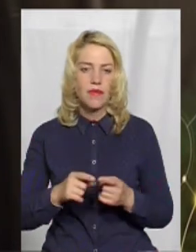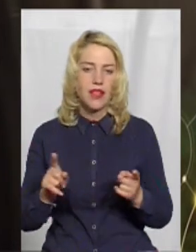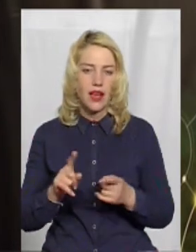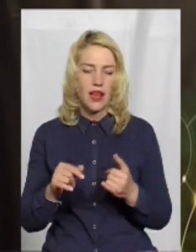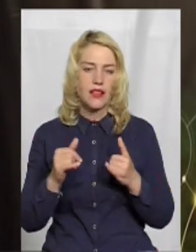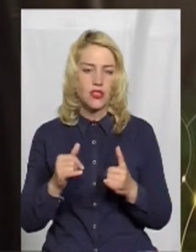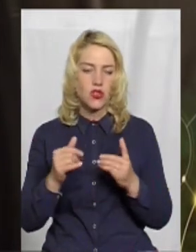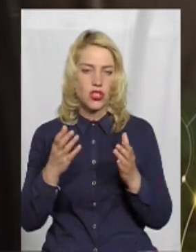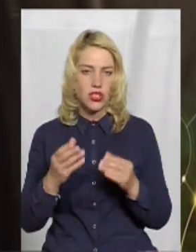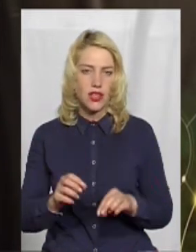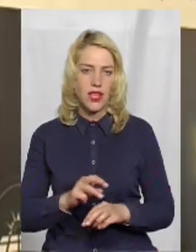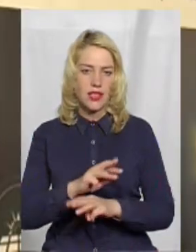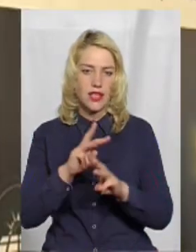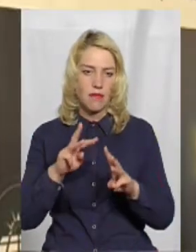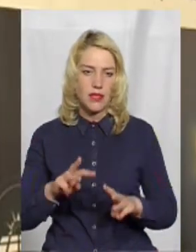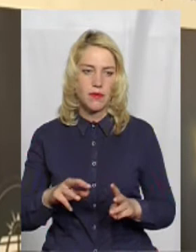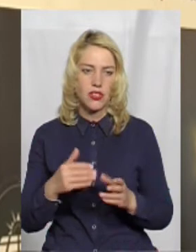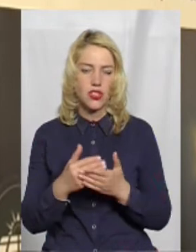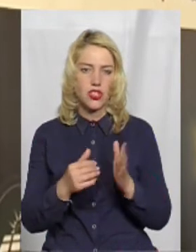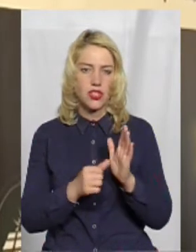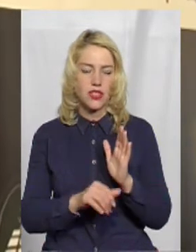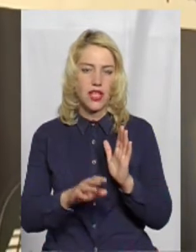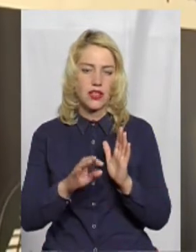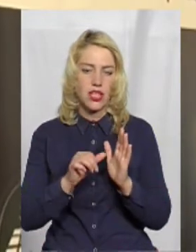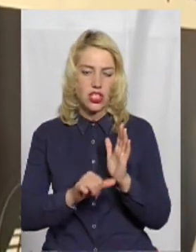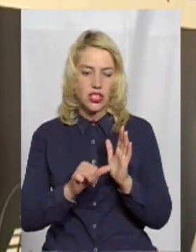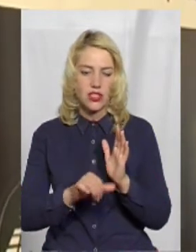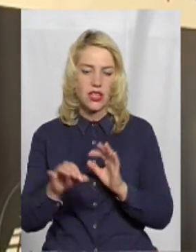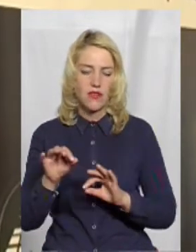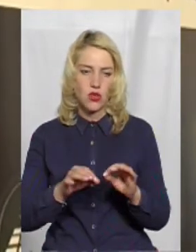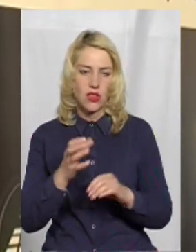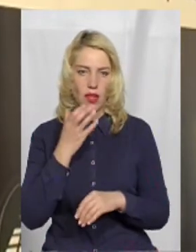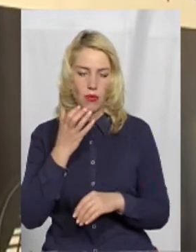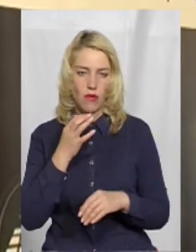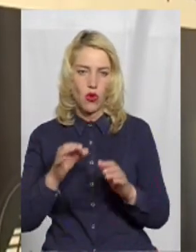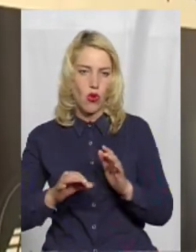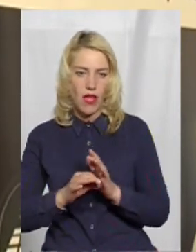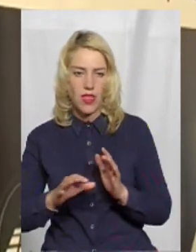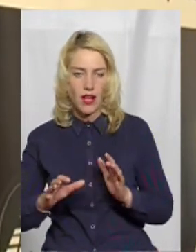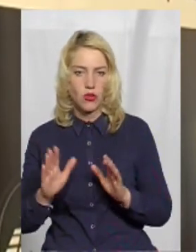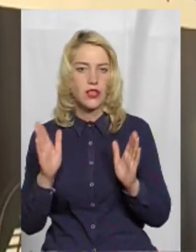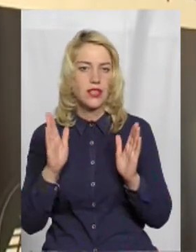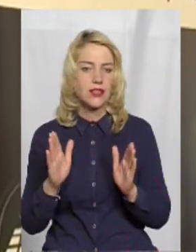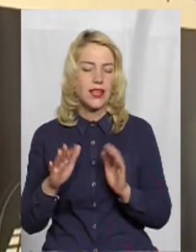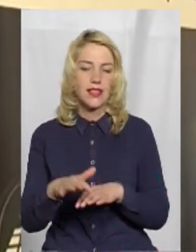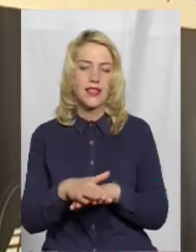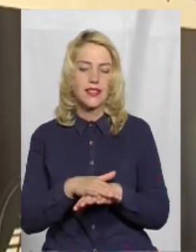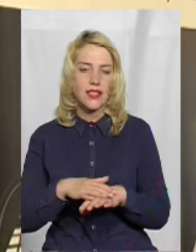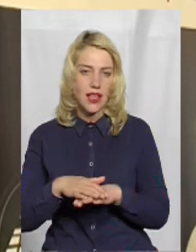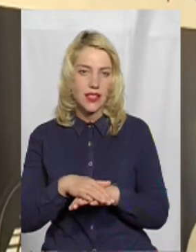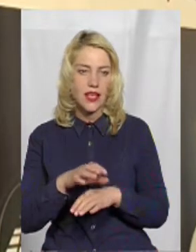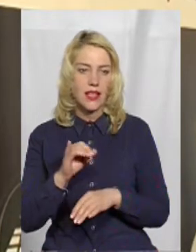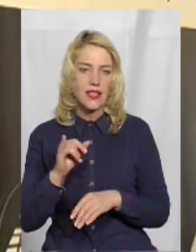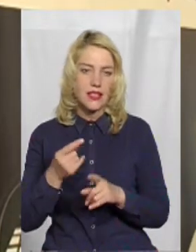день забезпечує близько 60% населення тепловою енергією. І це не тільки населення, це